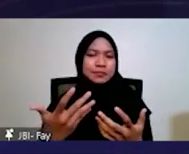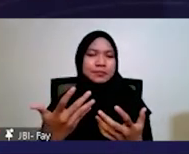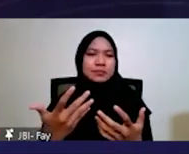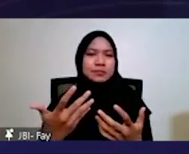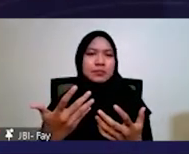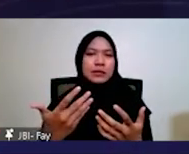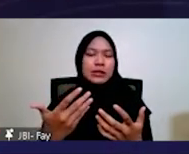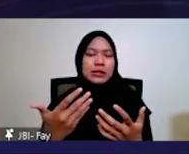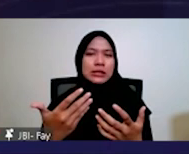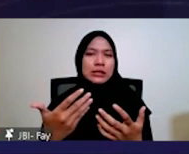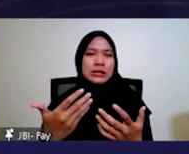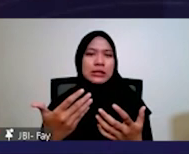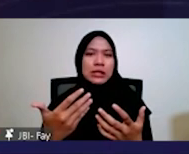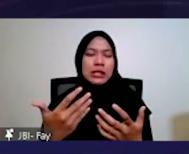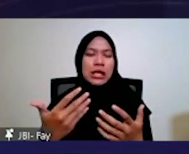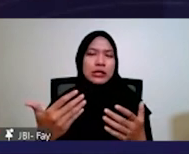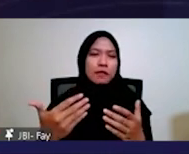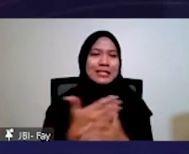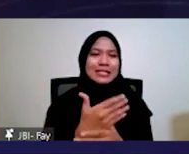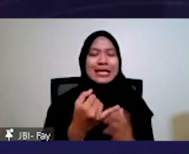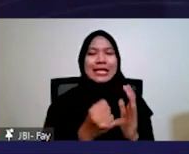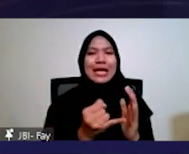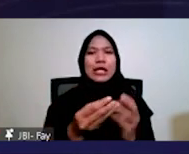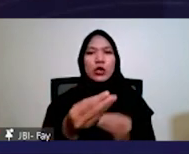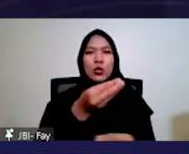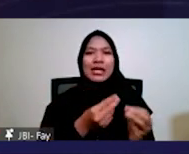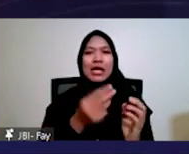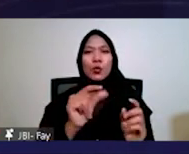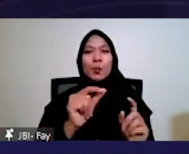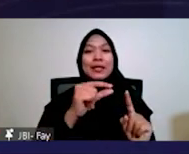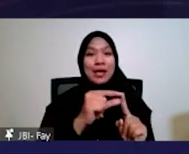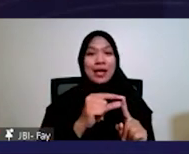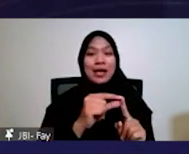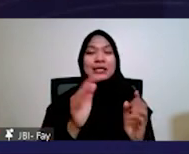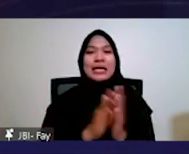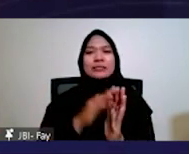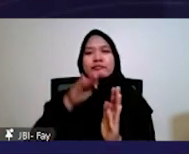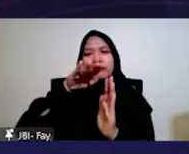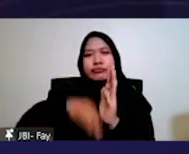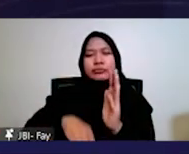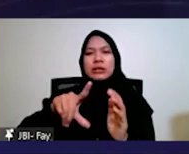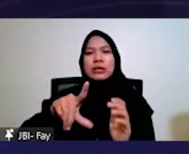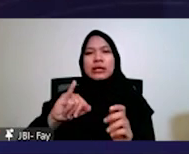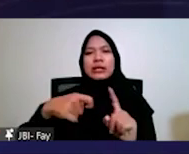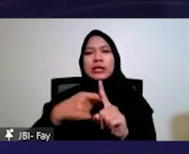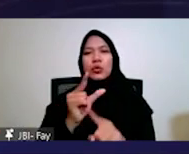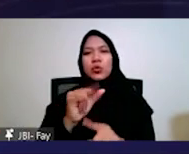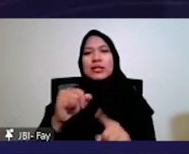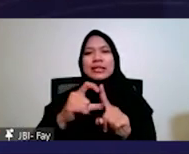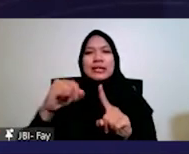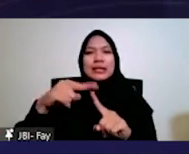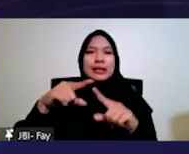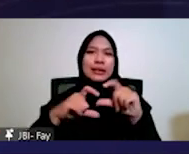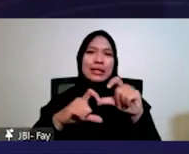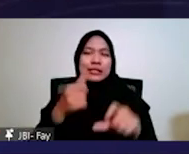intervensi tetap bisa sini tukar Rupiah dan juga bagi mulai mengurangi likuiditas di perbankan dan kemarin kita